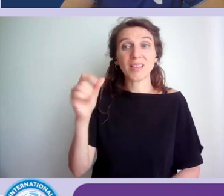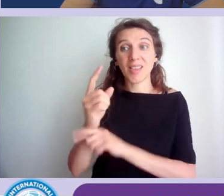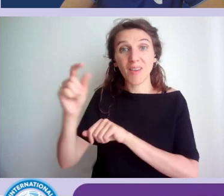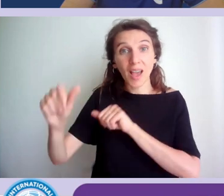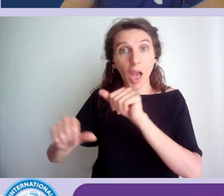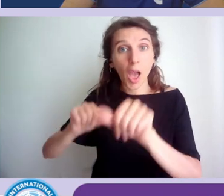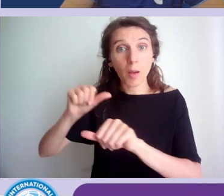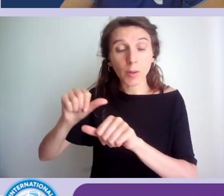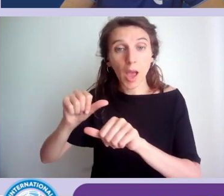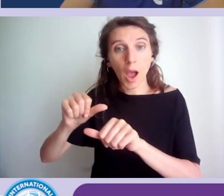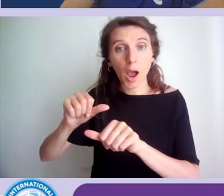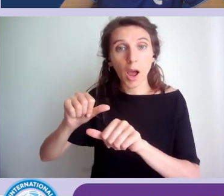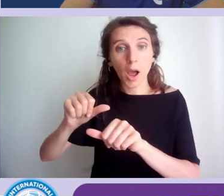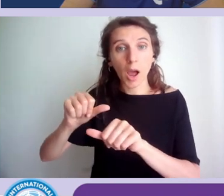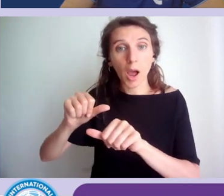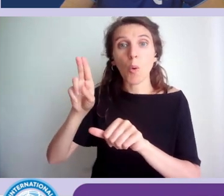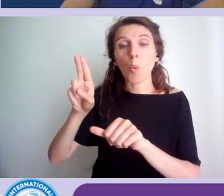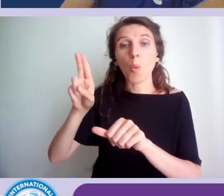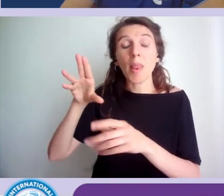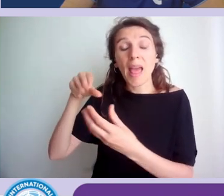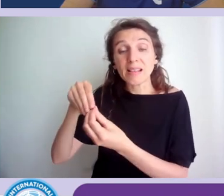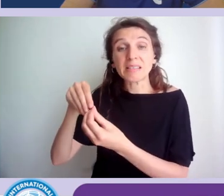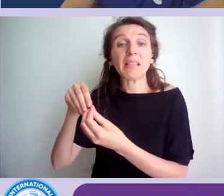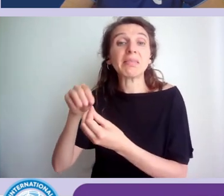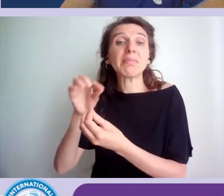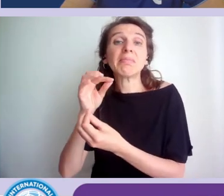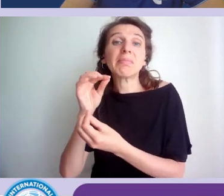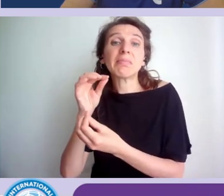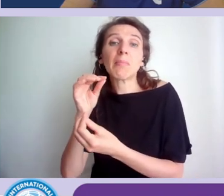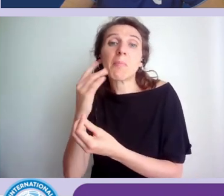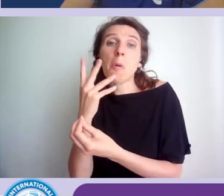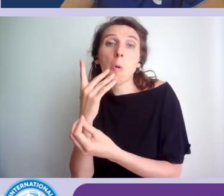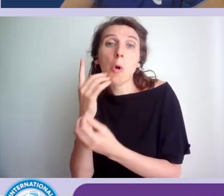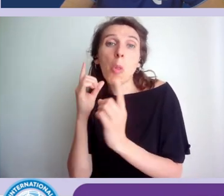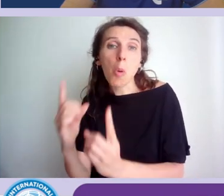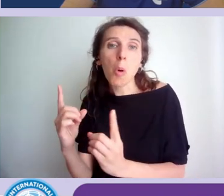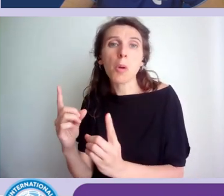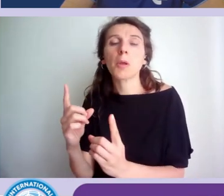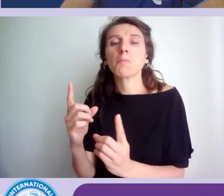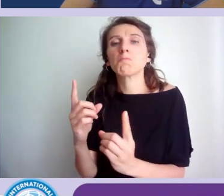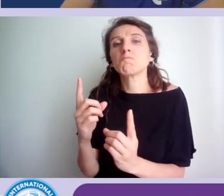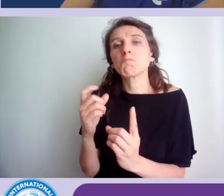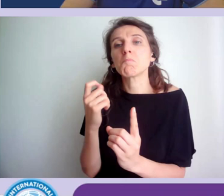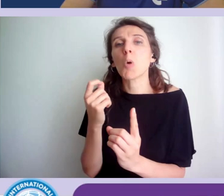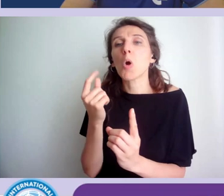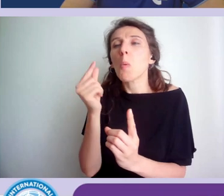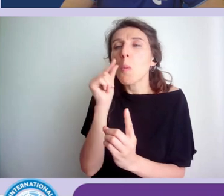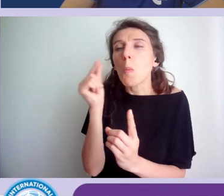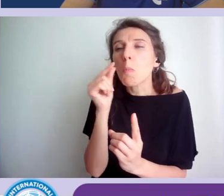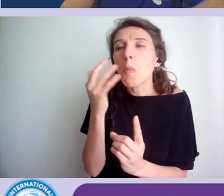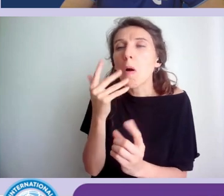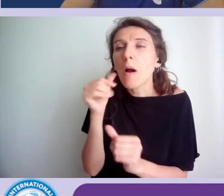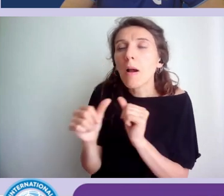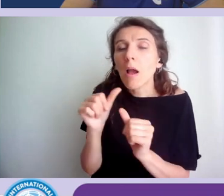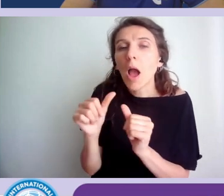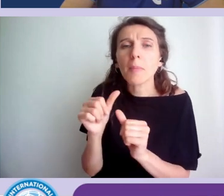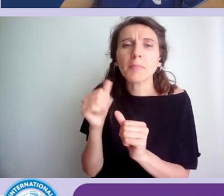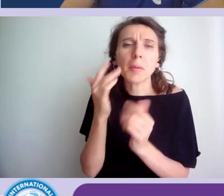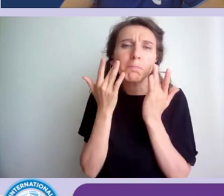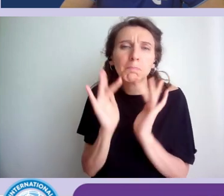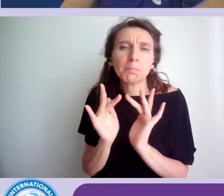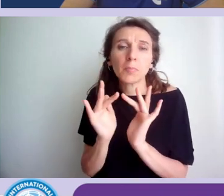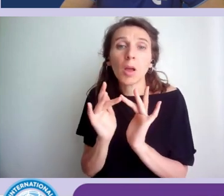CSS con un S decimale di un colore può sembrare di una banalità assoluta Magari quel